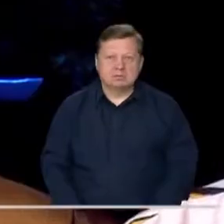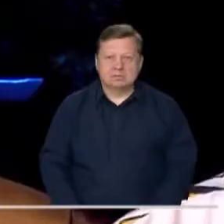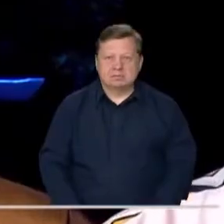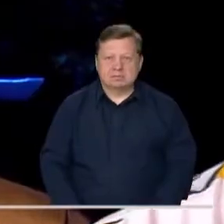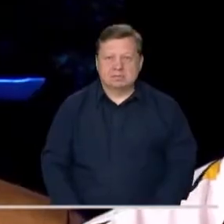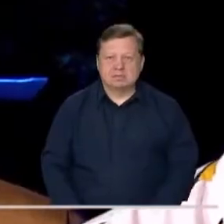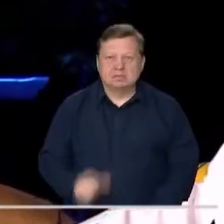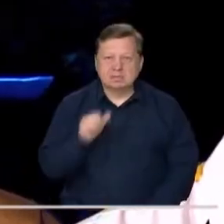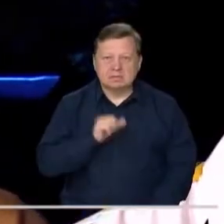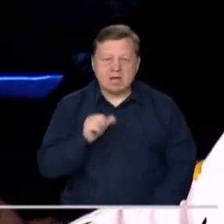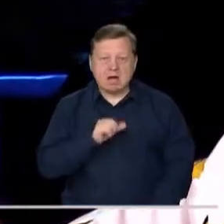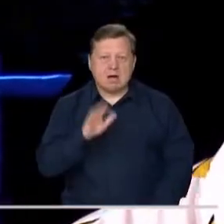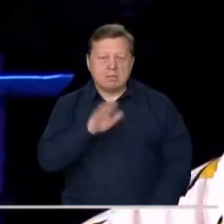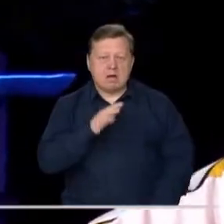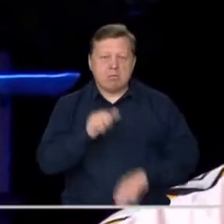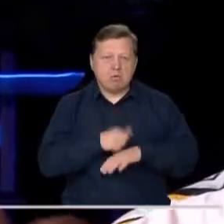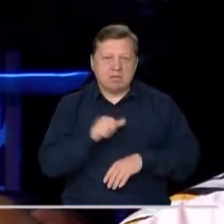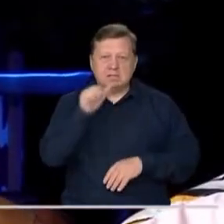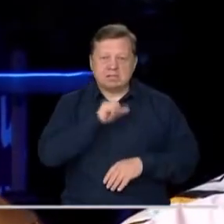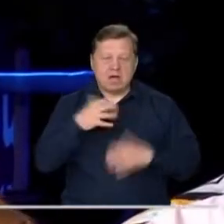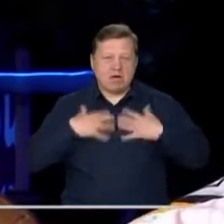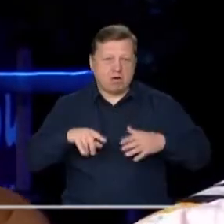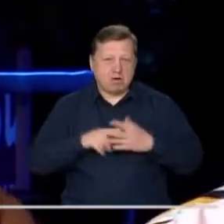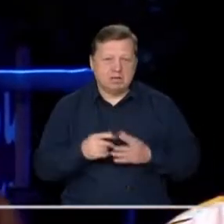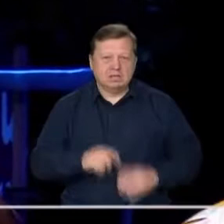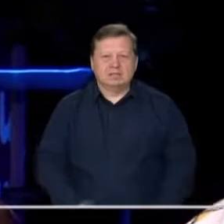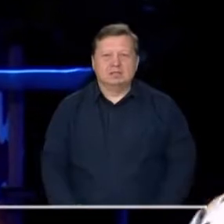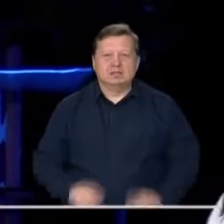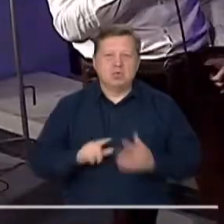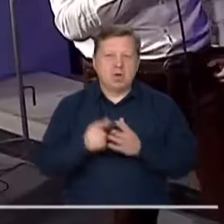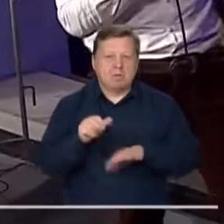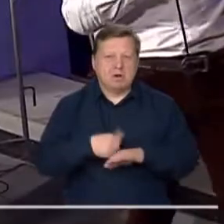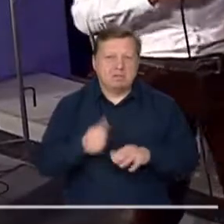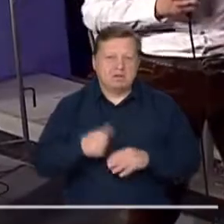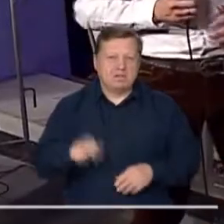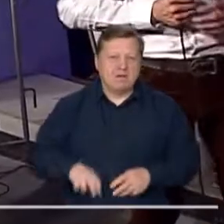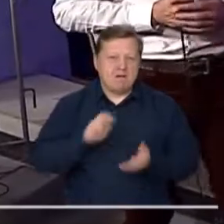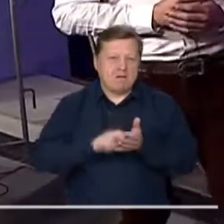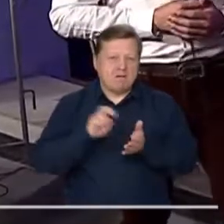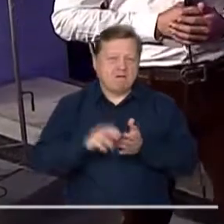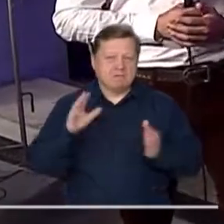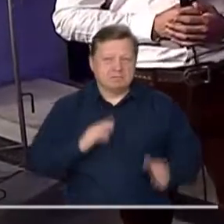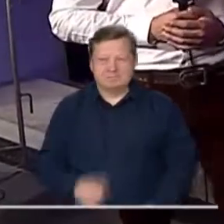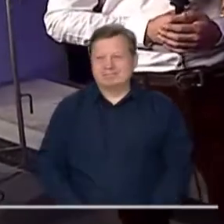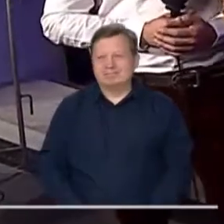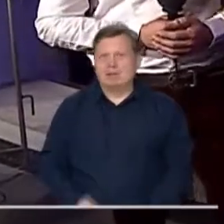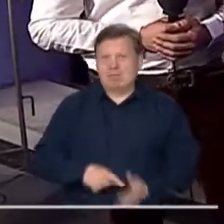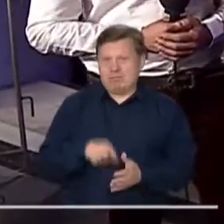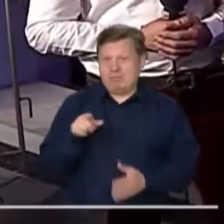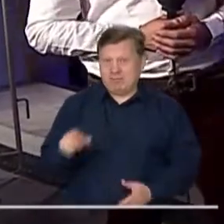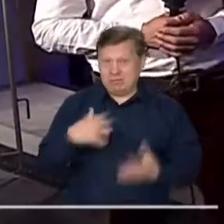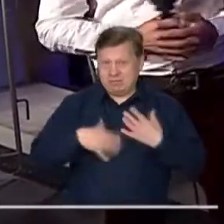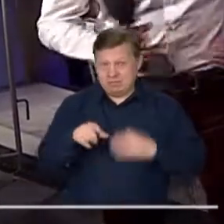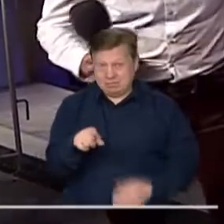buty, starą koszulę, w dziurawych hamaszach szedł. Mój dżinsy też miał stare. To są ten strój,